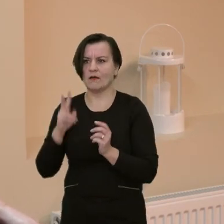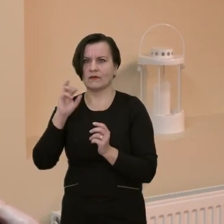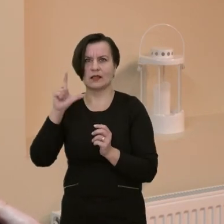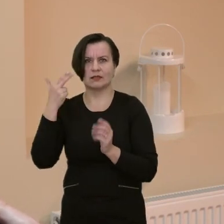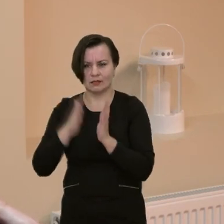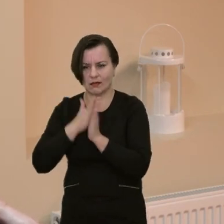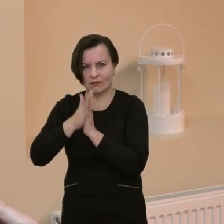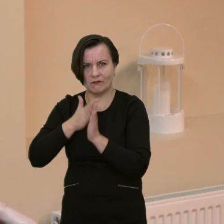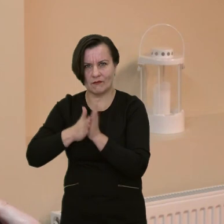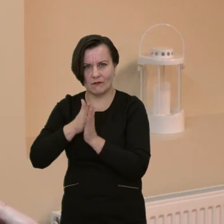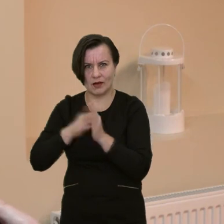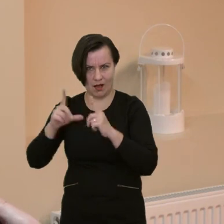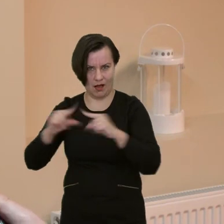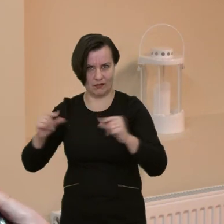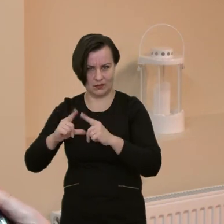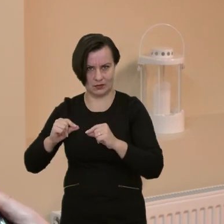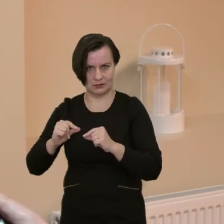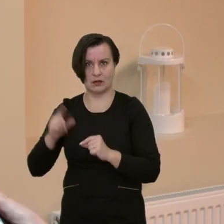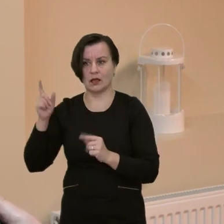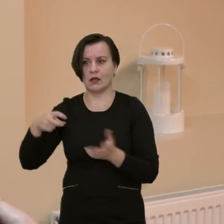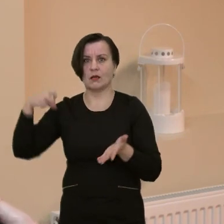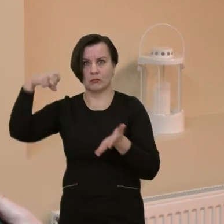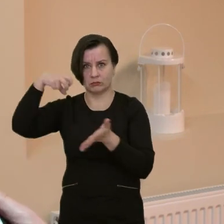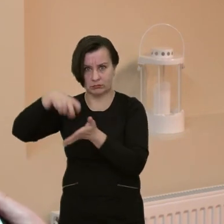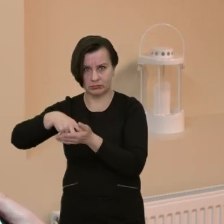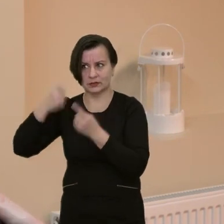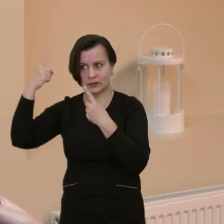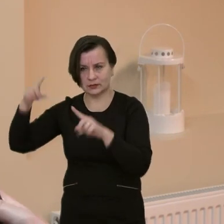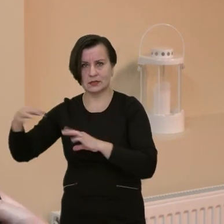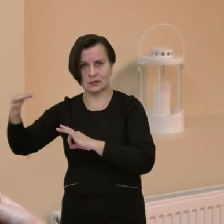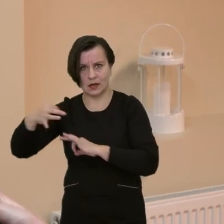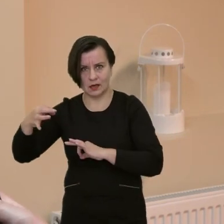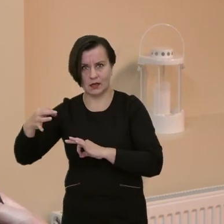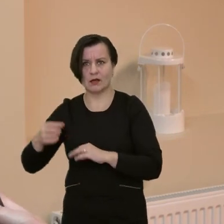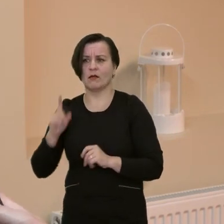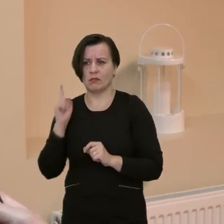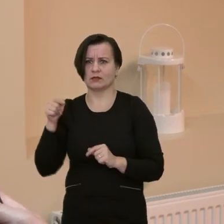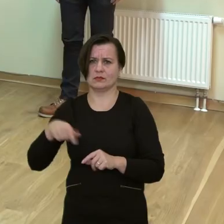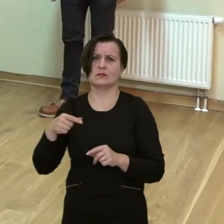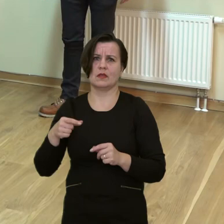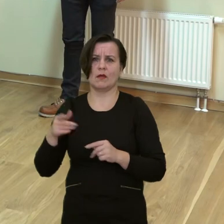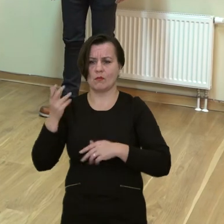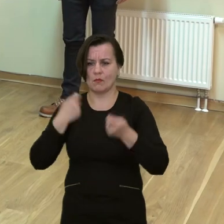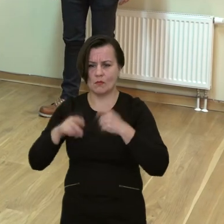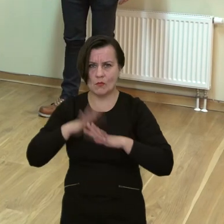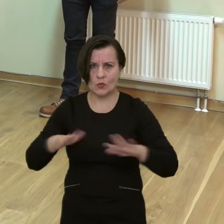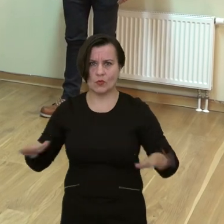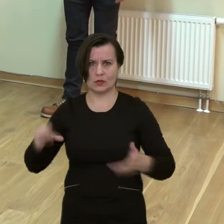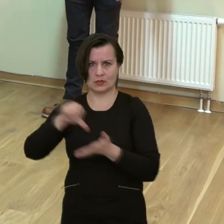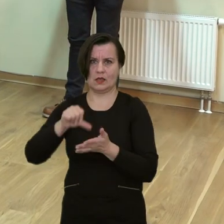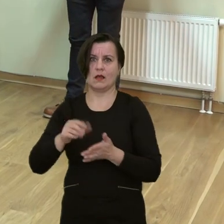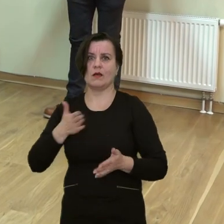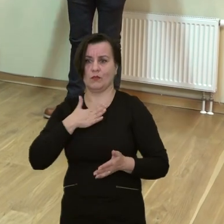tai priregistruotas kitame rajone, bet jis dirba ir mugėse dalyvauja, ir mūsų renginiuose. Pasižiūrėjus,